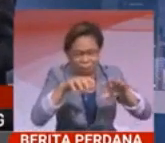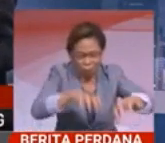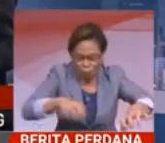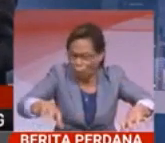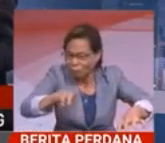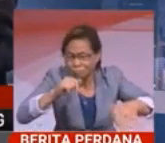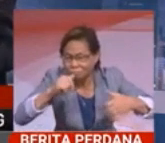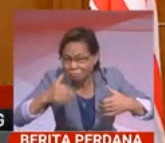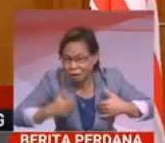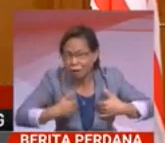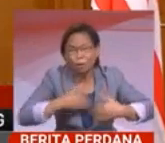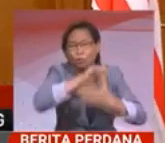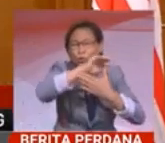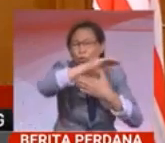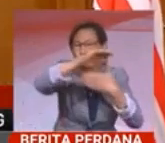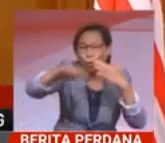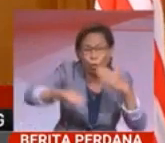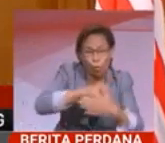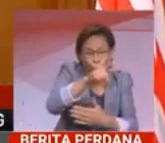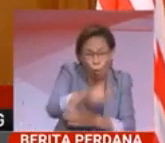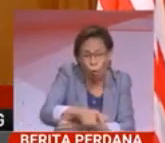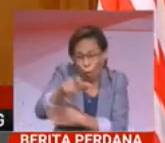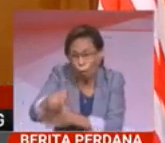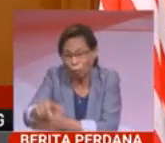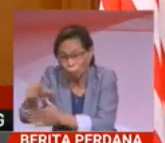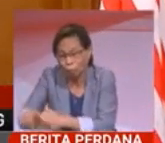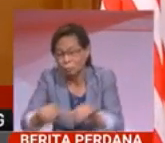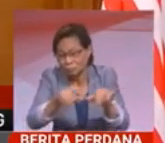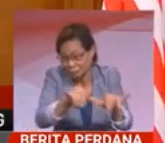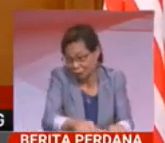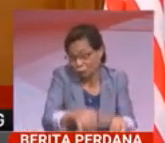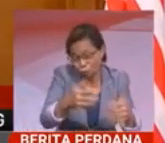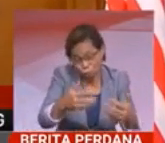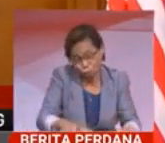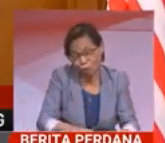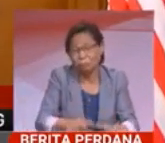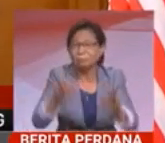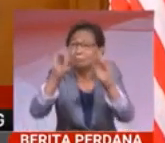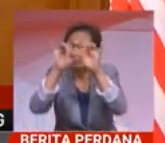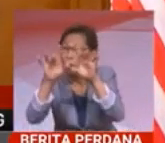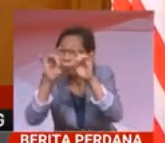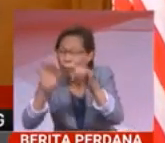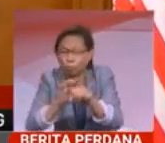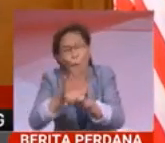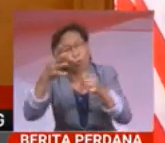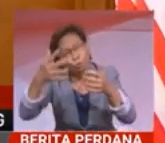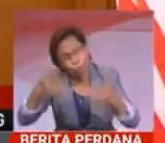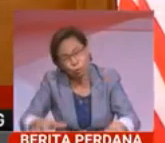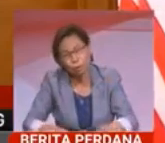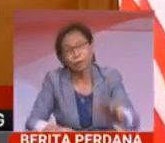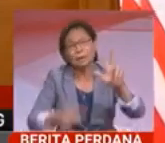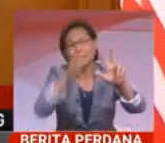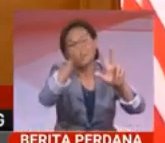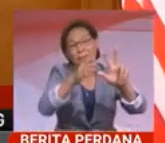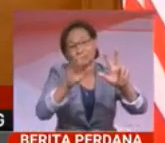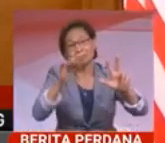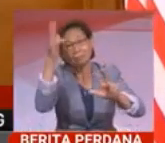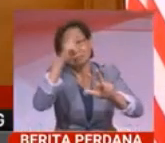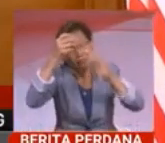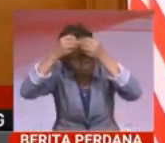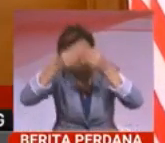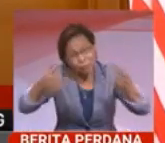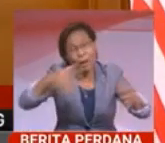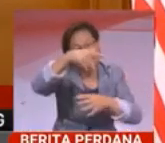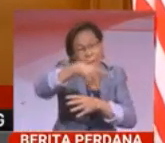jelasnya ketemu penduduk di kawasan yang terlibat telah menjalani ujian saringan hobbit 1930 raja